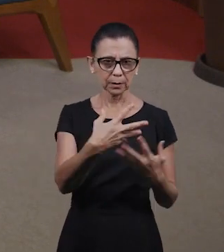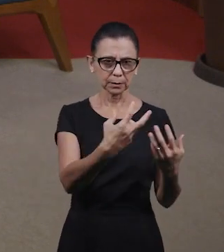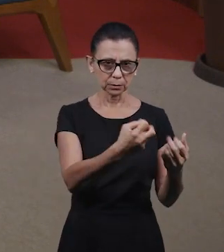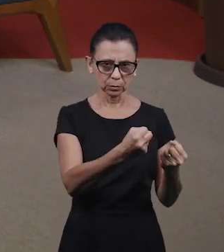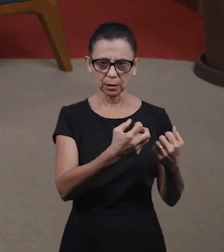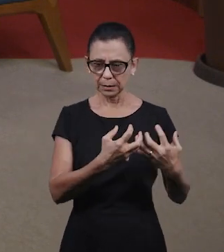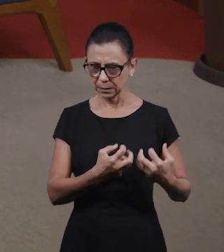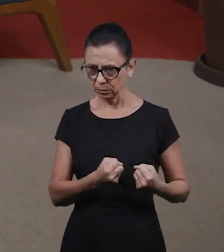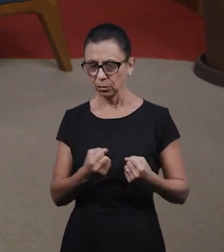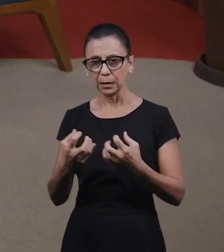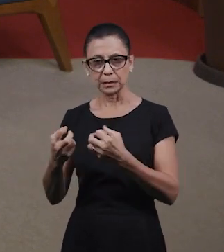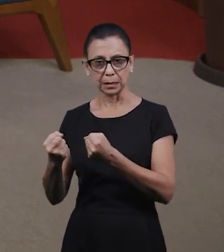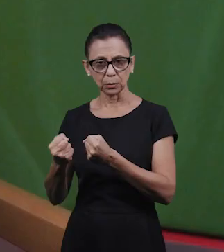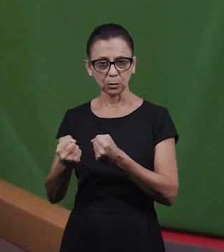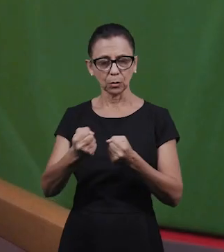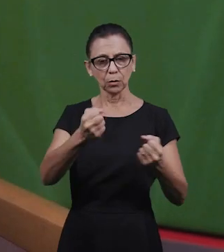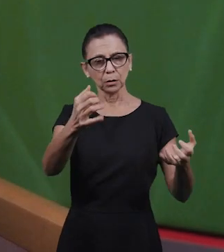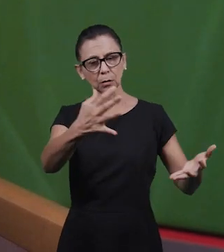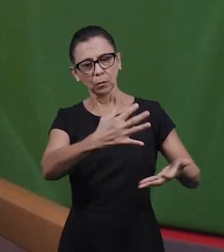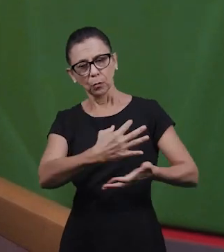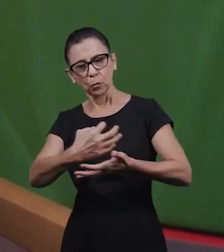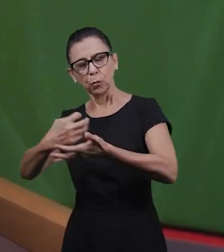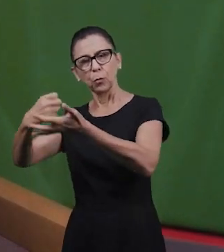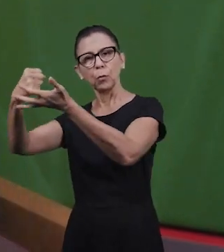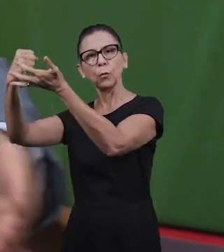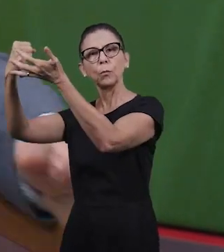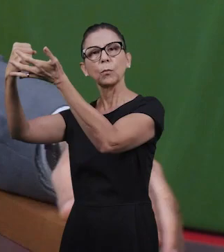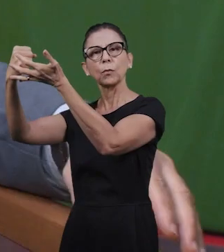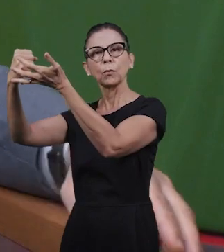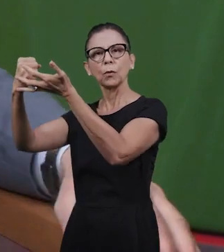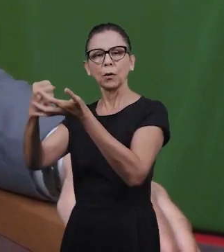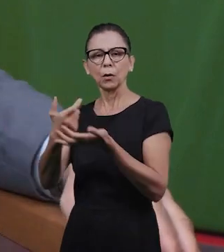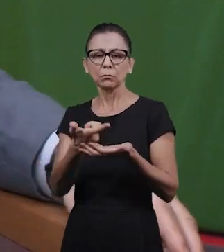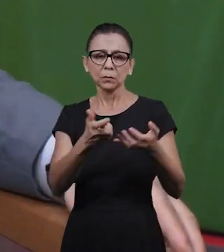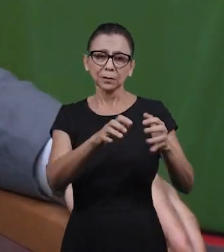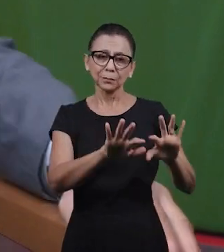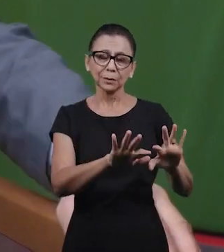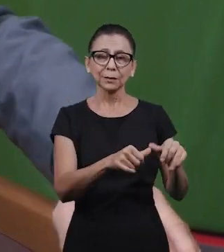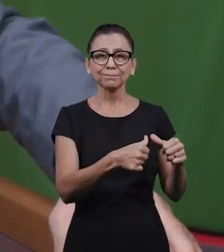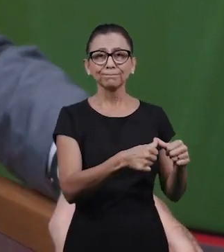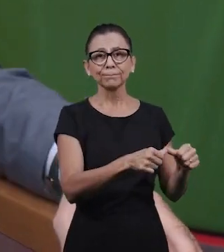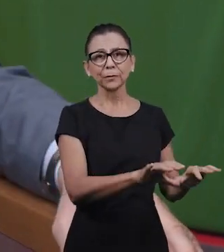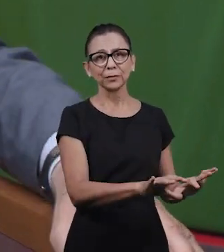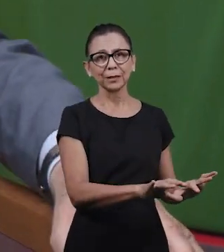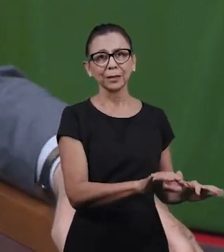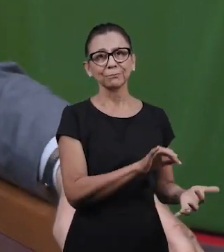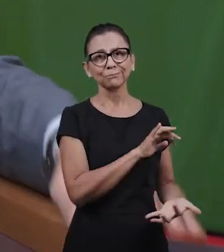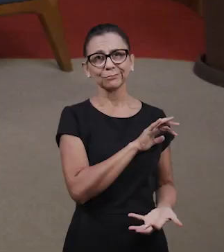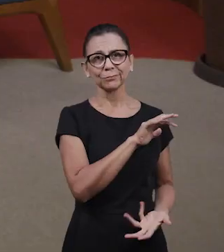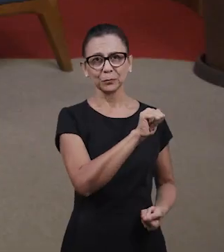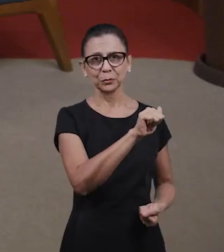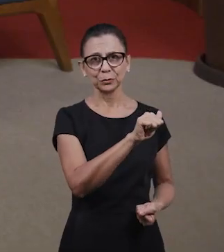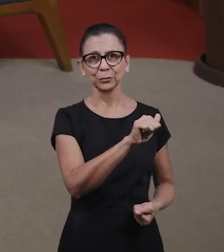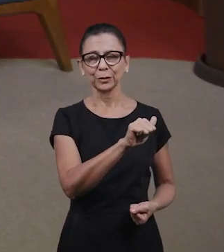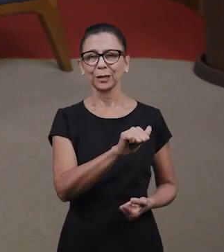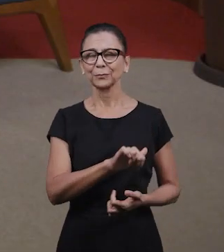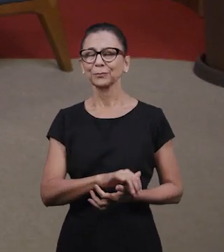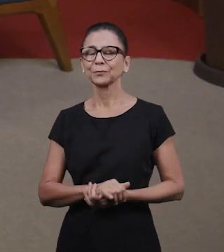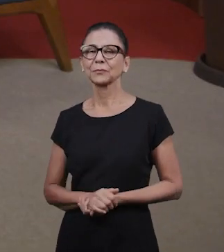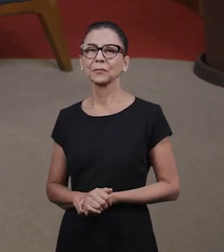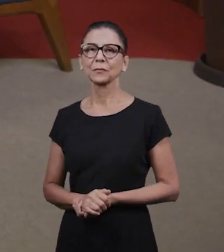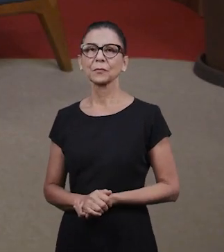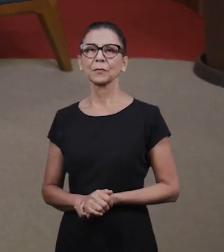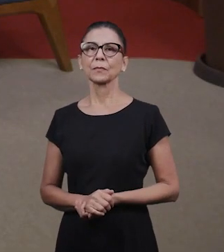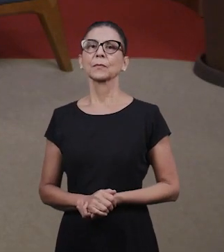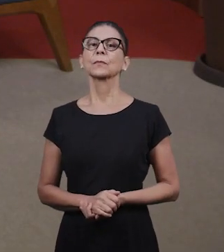cet appel. Ceux qui ont accepté, ils vivent cette expérience. Et nous allons être d'ici peu